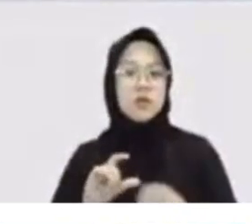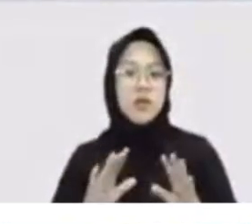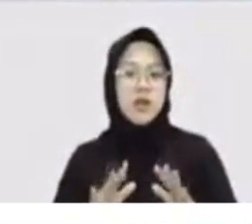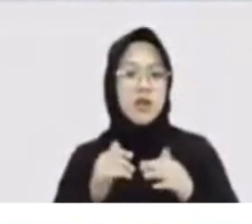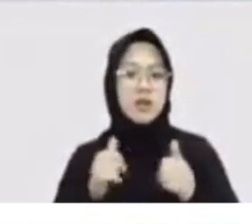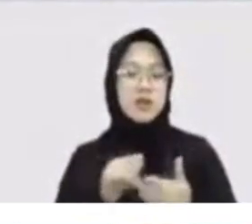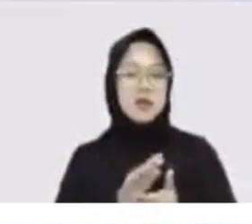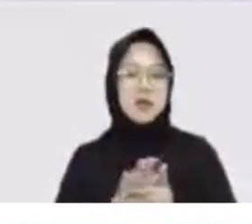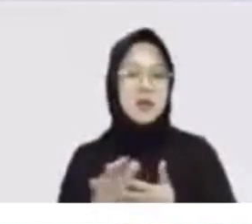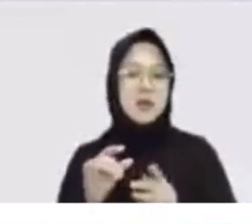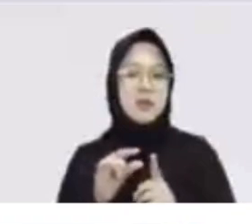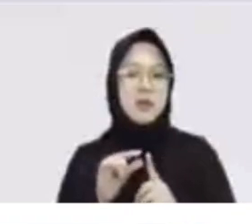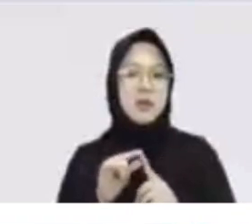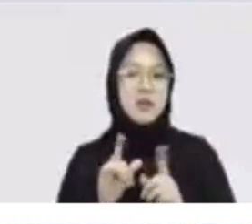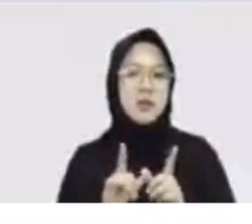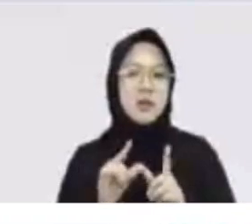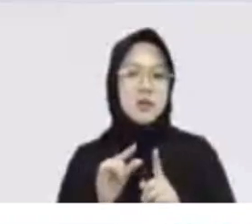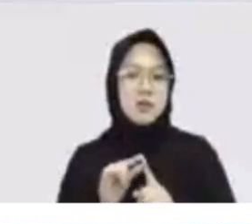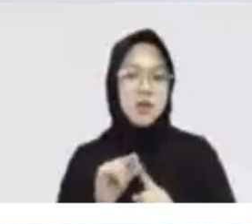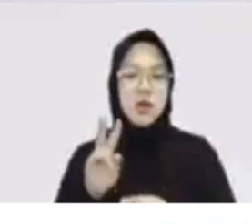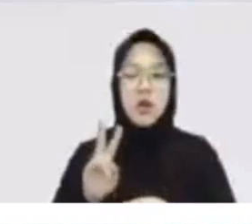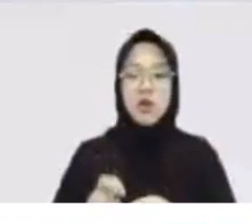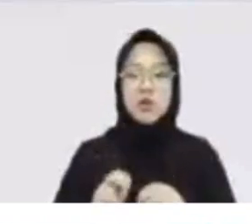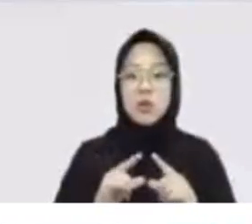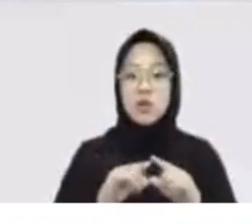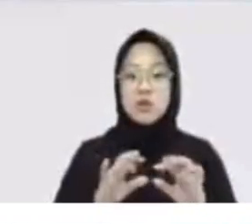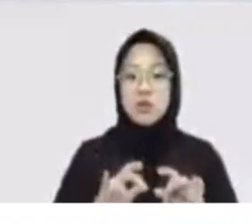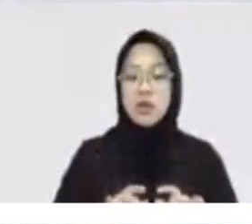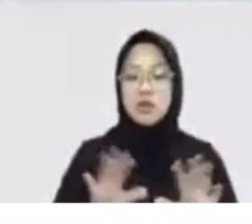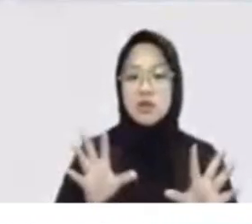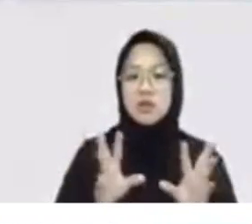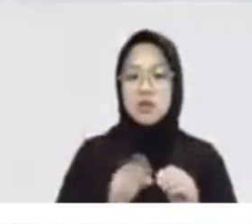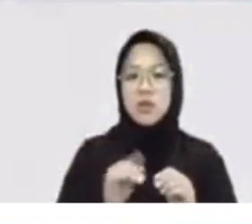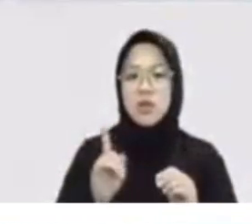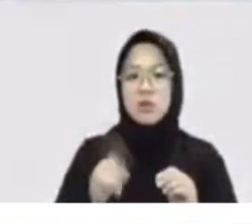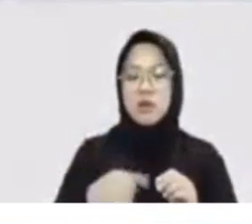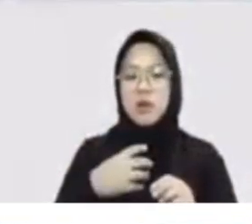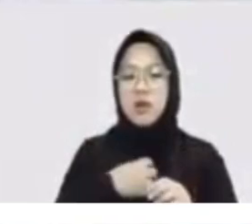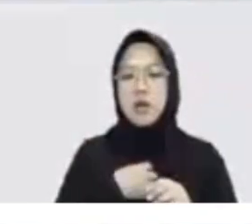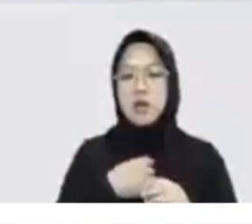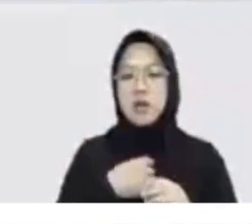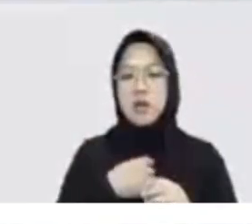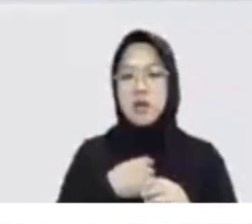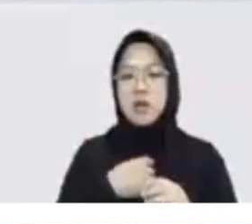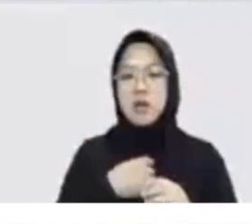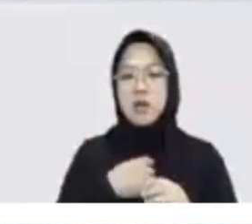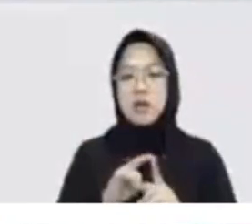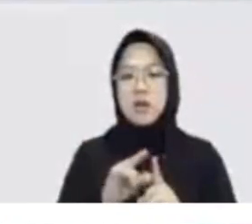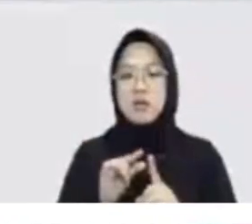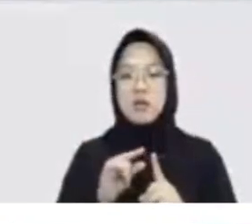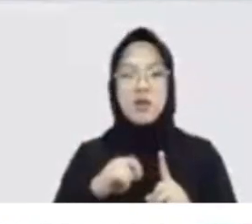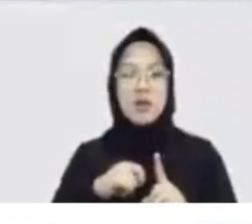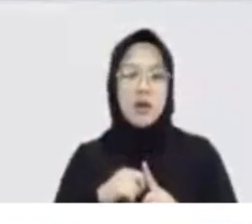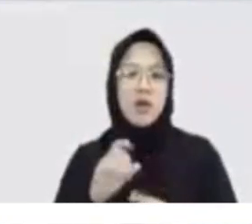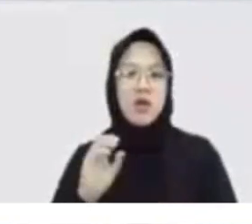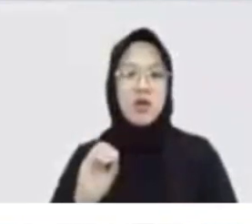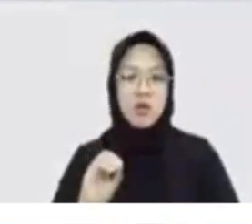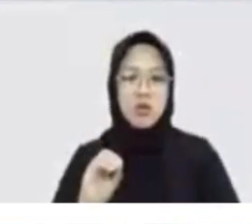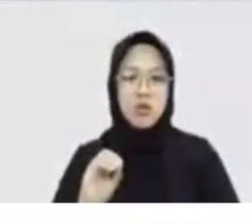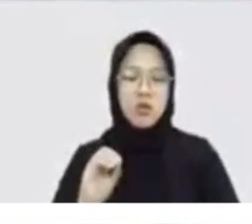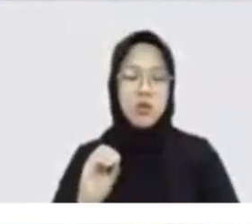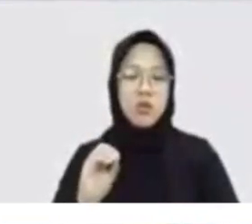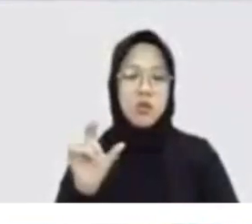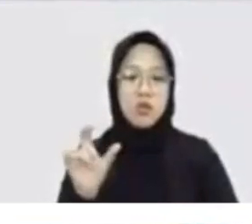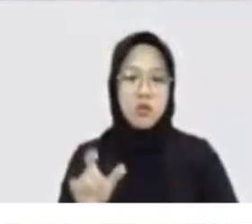ppwp yang seharusnya diadministrasikan menjadi jumlah pengguna hak pilih dalam DPK adalah 0 0 orang